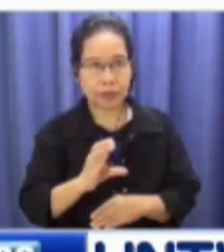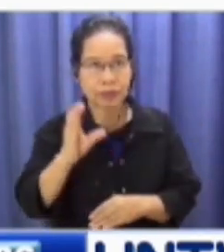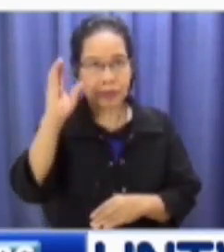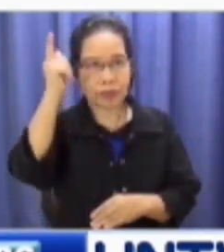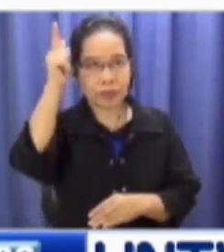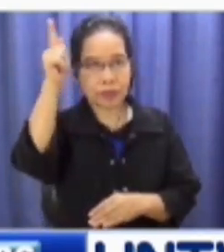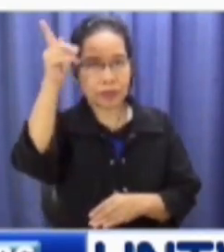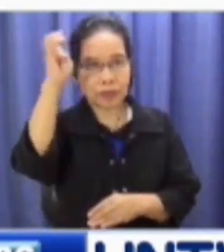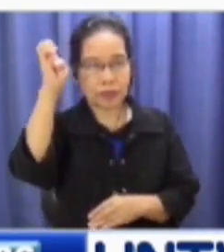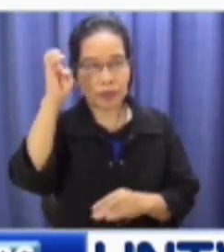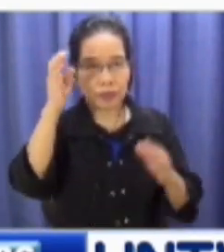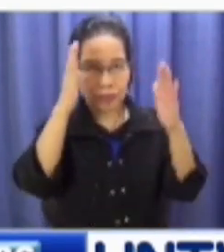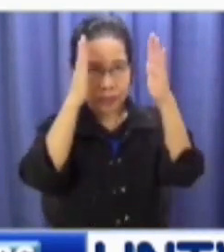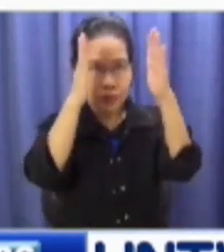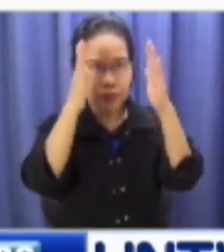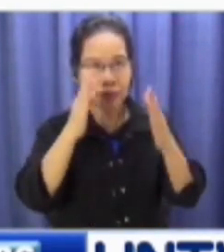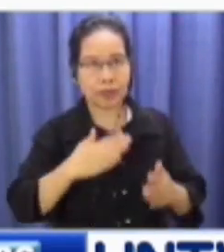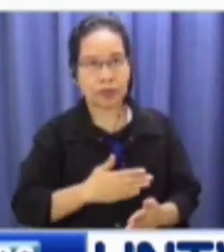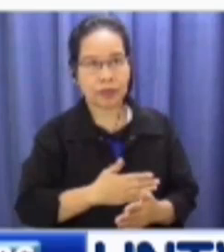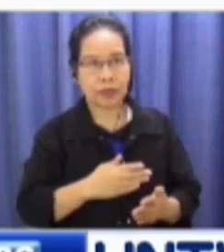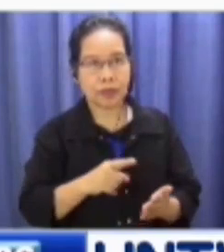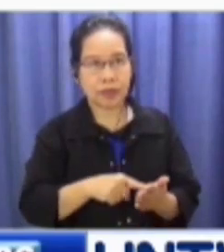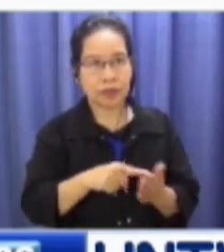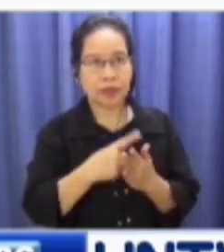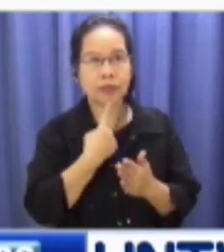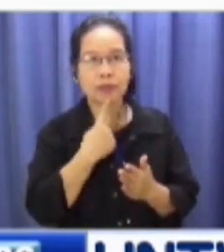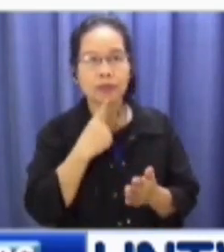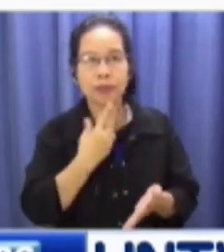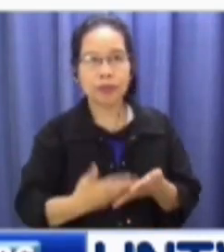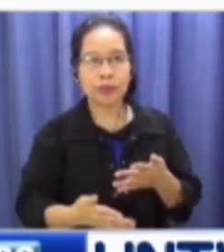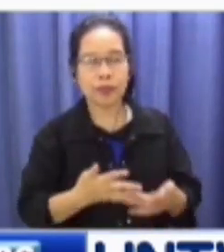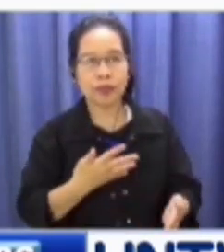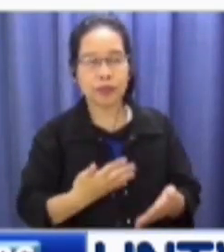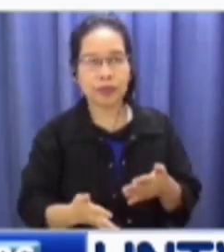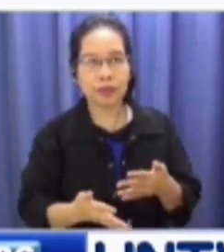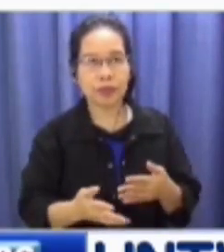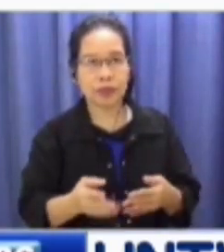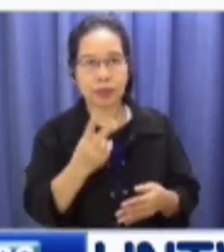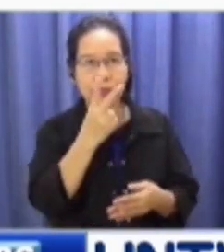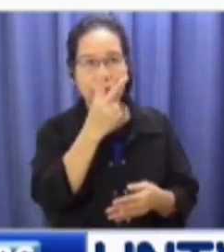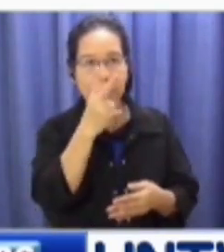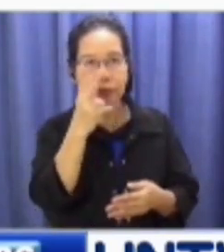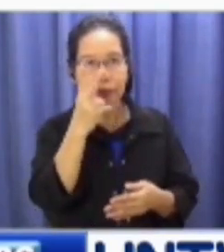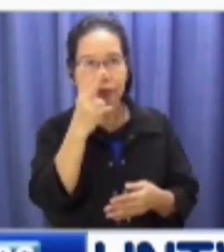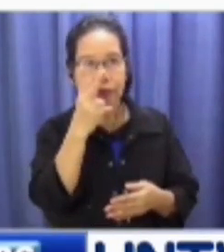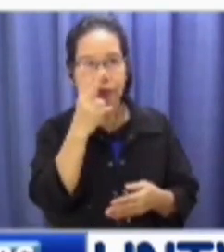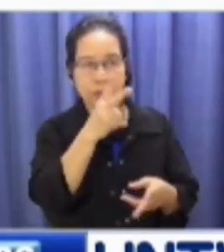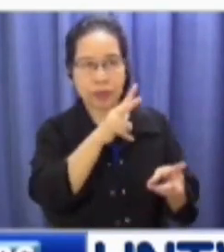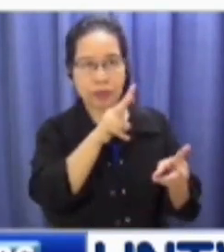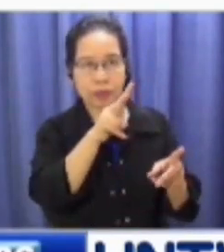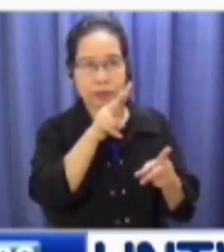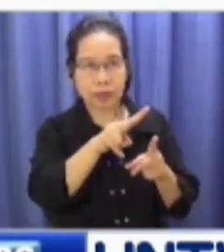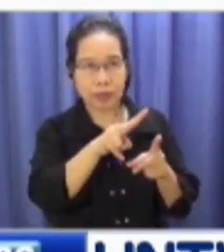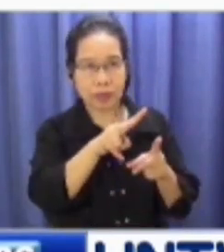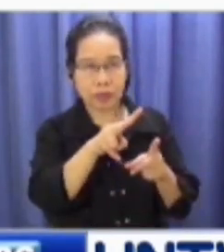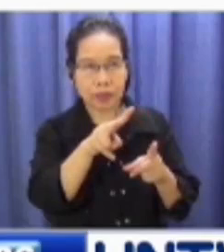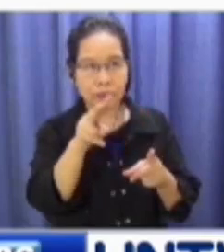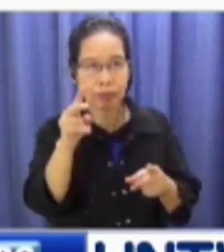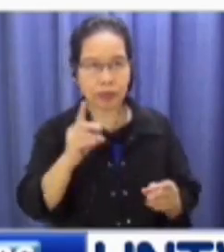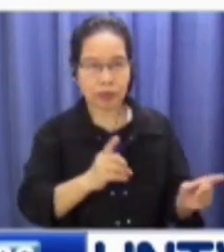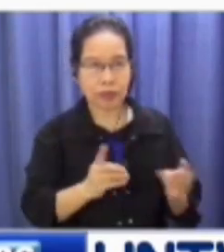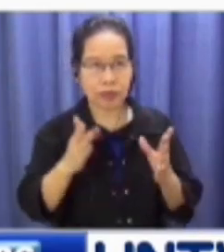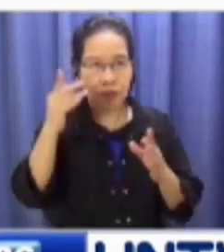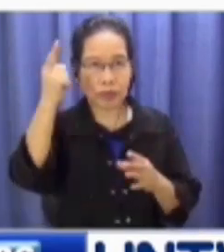his attention na this is a serious matter, no? Obviously, si Director Ginto did not read the